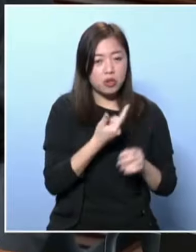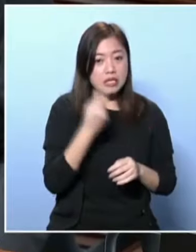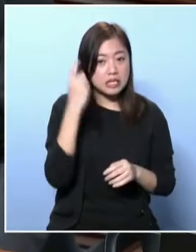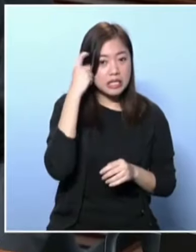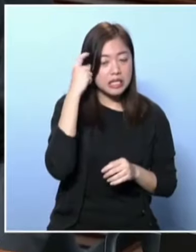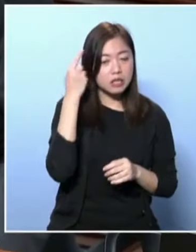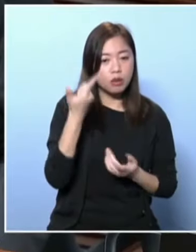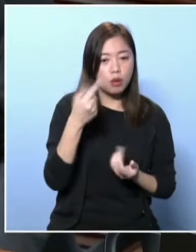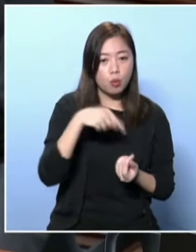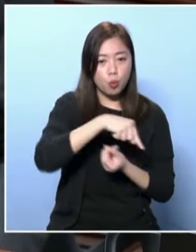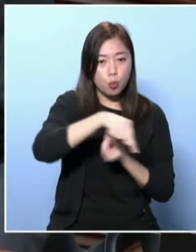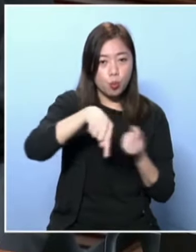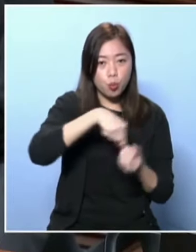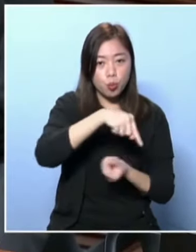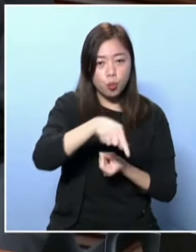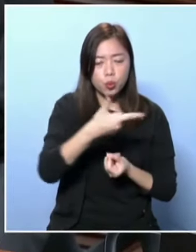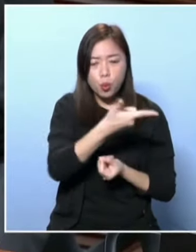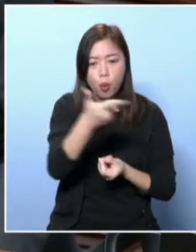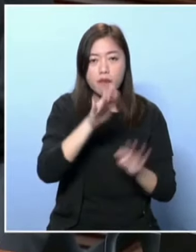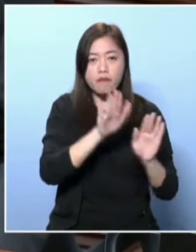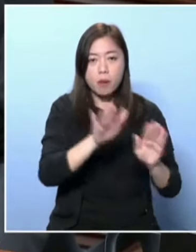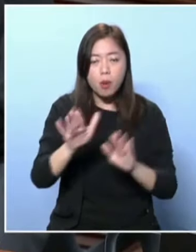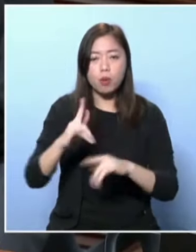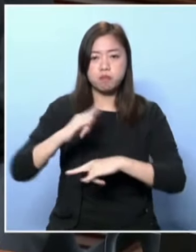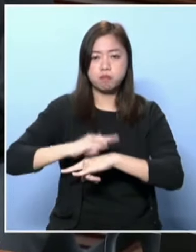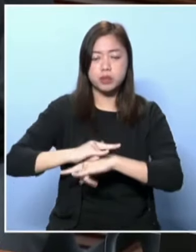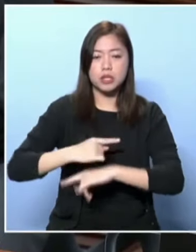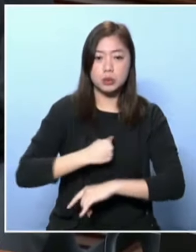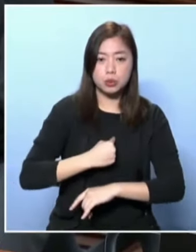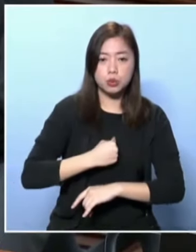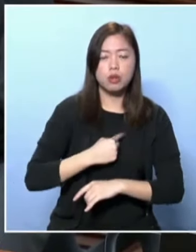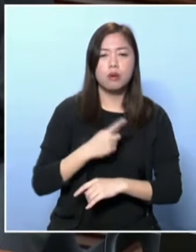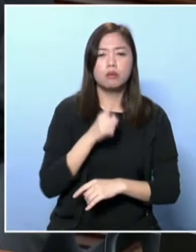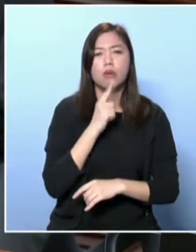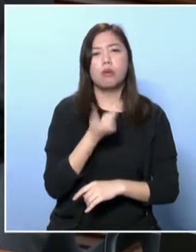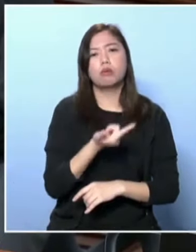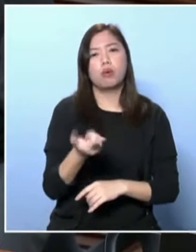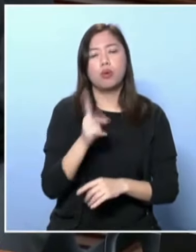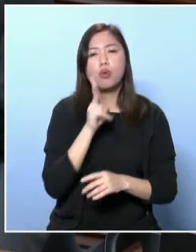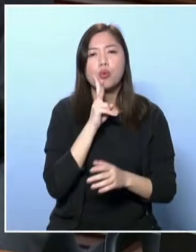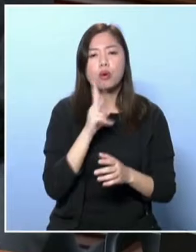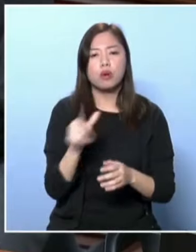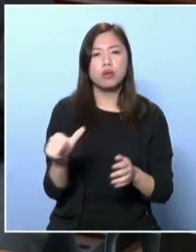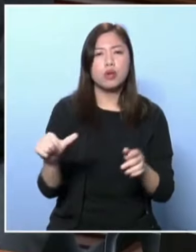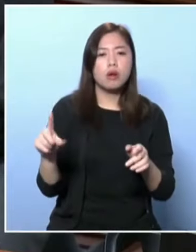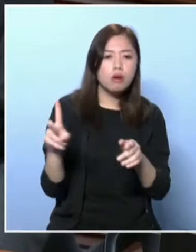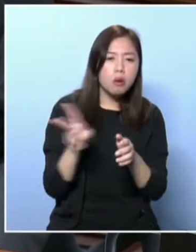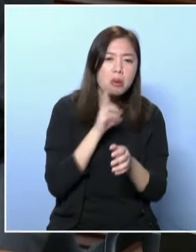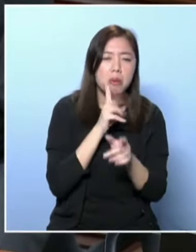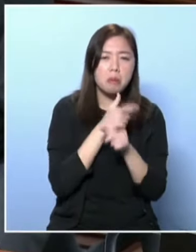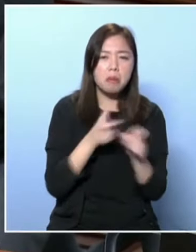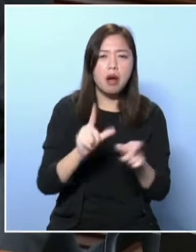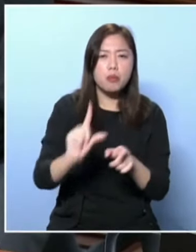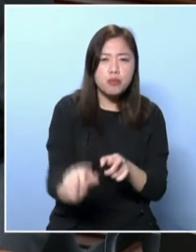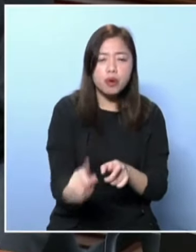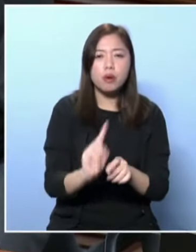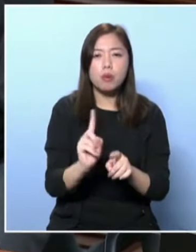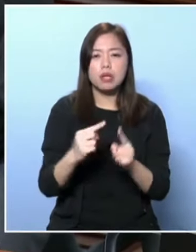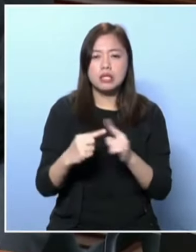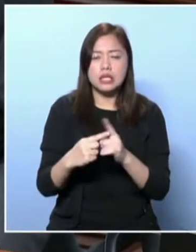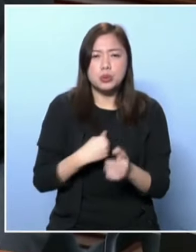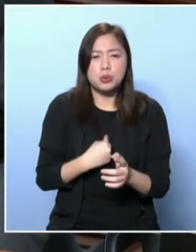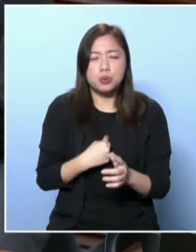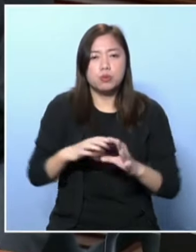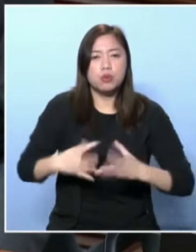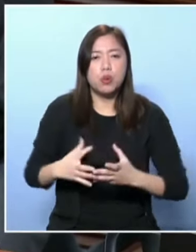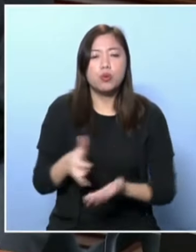多在坊間裏面其實真的需要這些服務或者需要綜援的，其實說來說去都是一些最低收入最有需要的人。而現